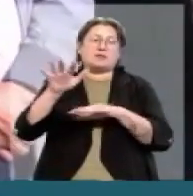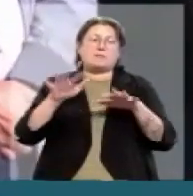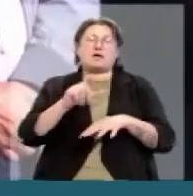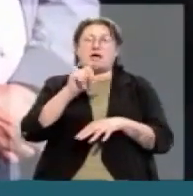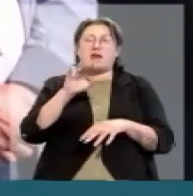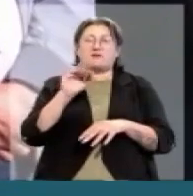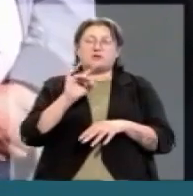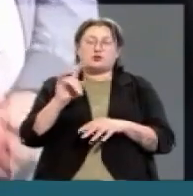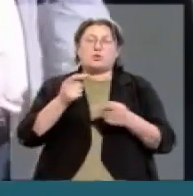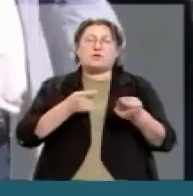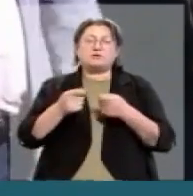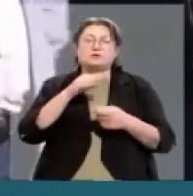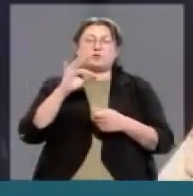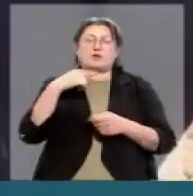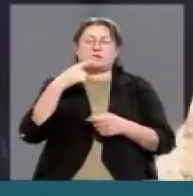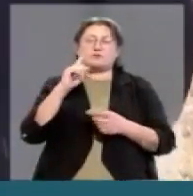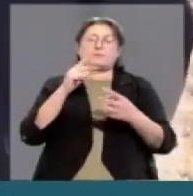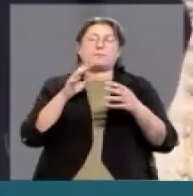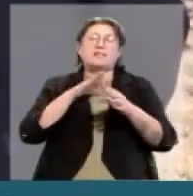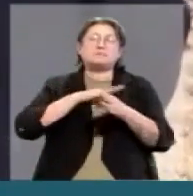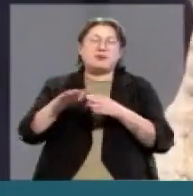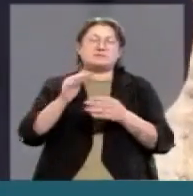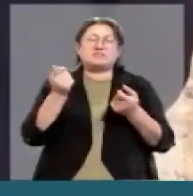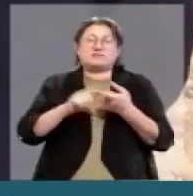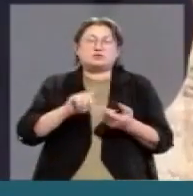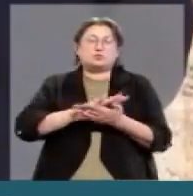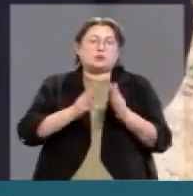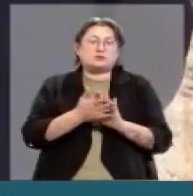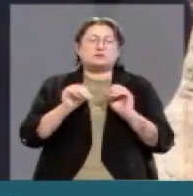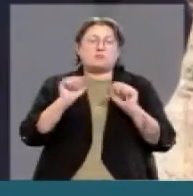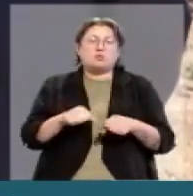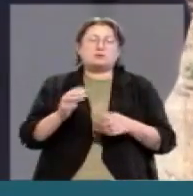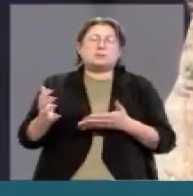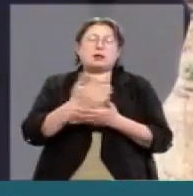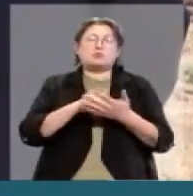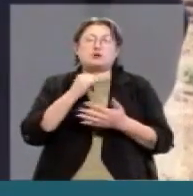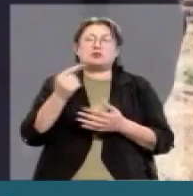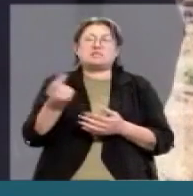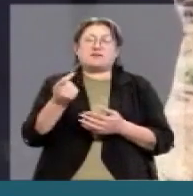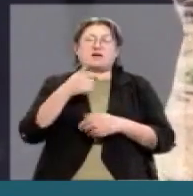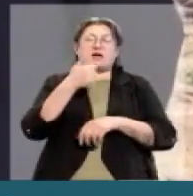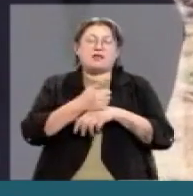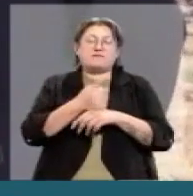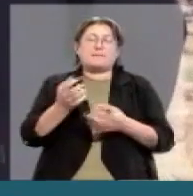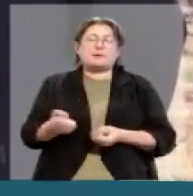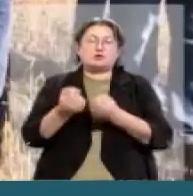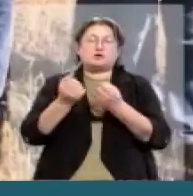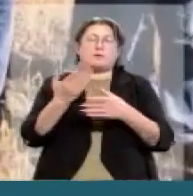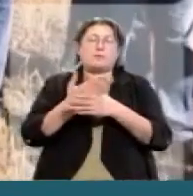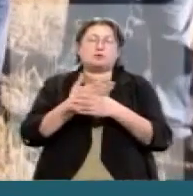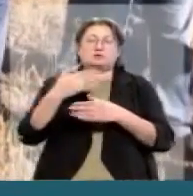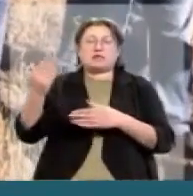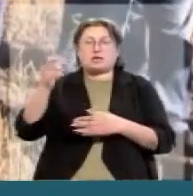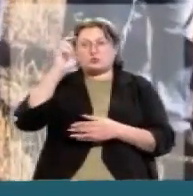местные элеваторы. Руководители ТО говорят, что справиться со сложившейся ситуацией смогут собрать урожай зерновых. Главное – поддержка и помощь со